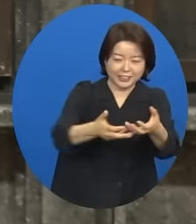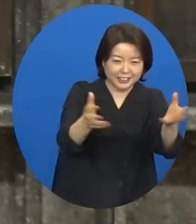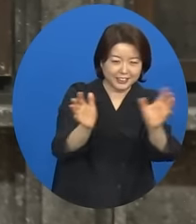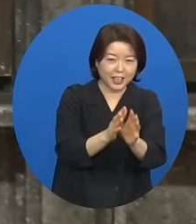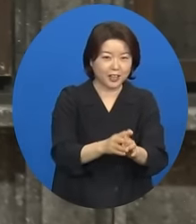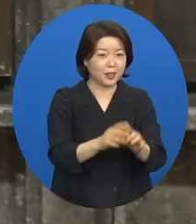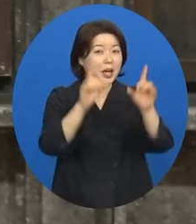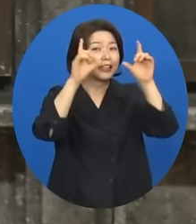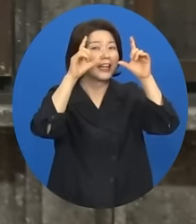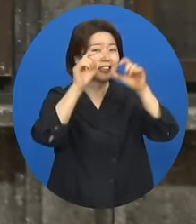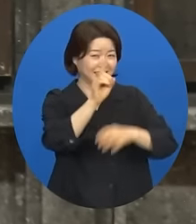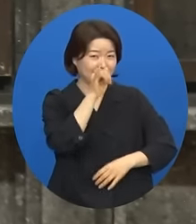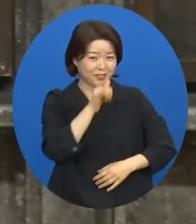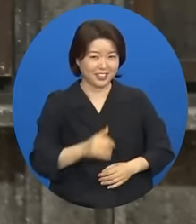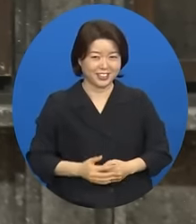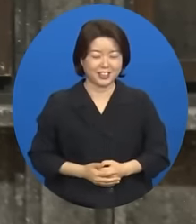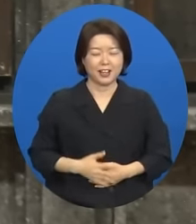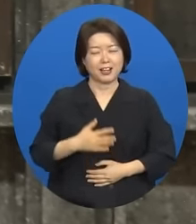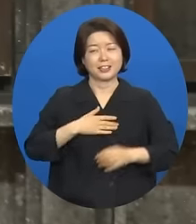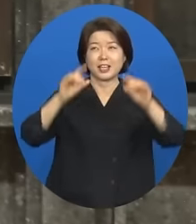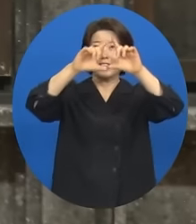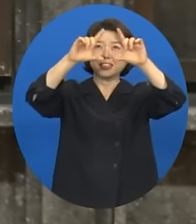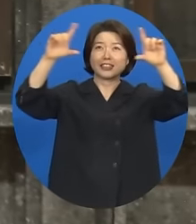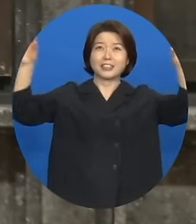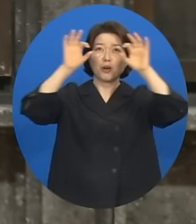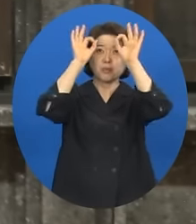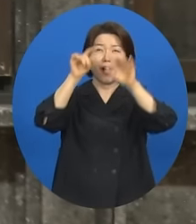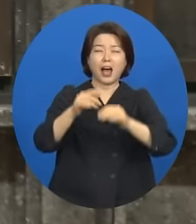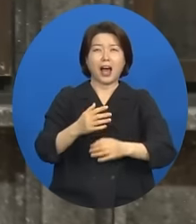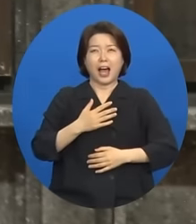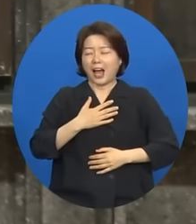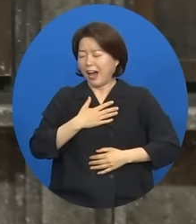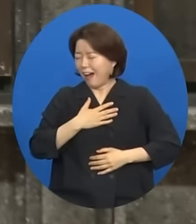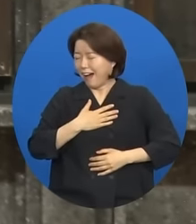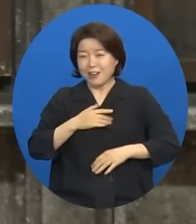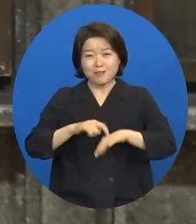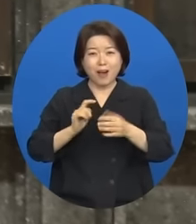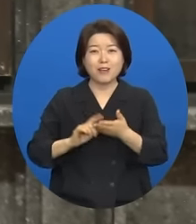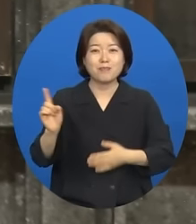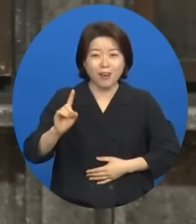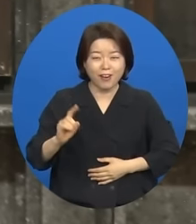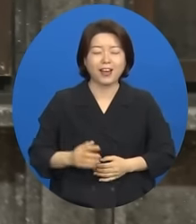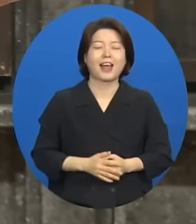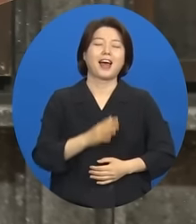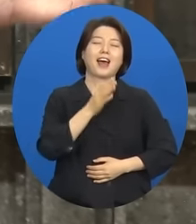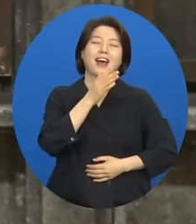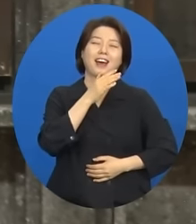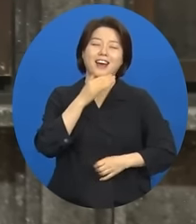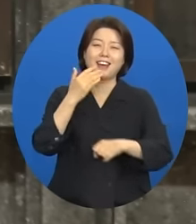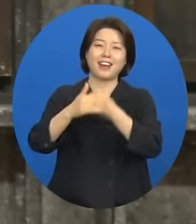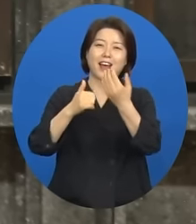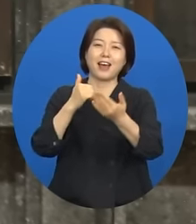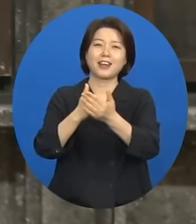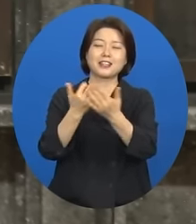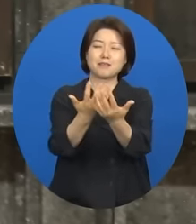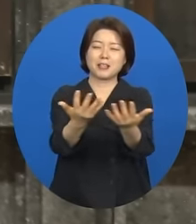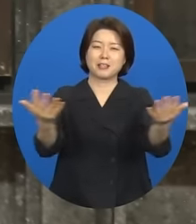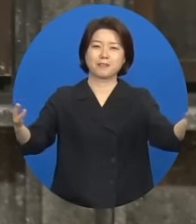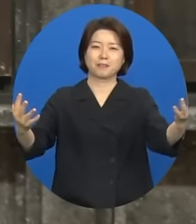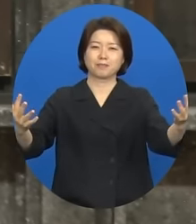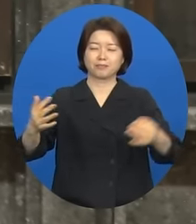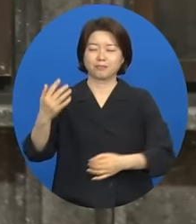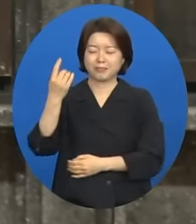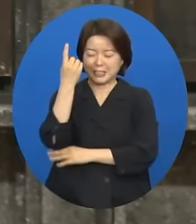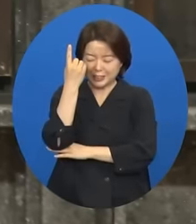다시 찍었습니다. 그러니까 저는 그 플랜카드를 보면서 어떤 마음이 들었을까요? 하나님의 마하나임이 있구나.